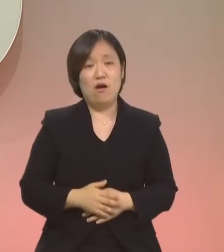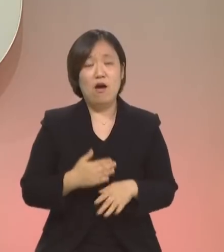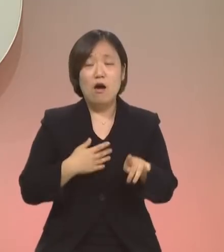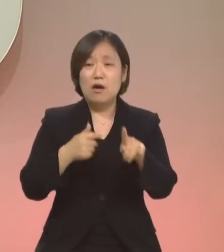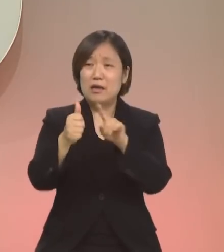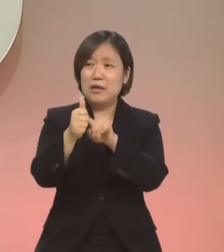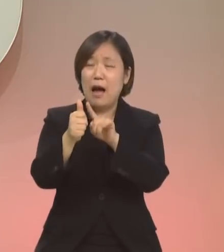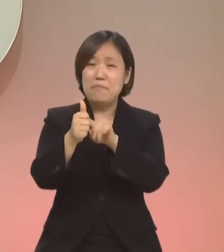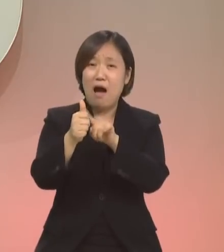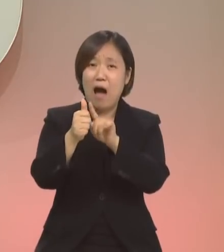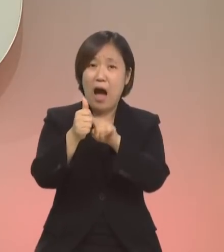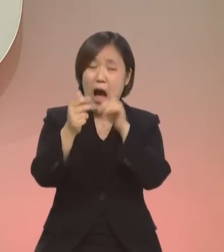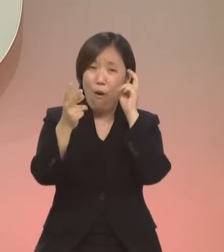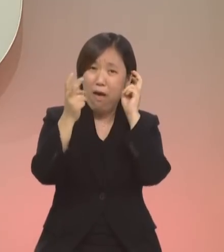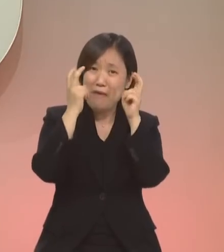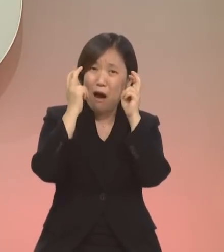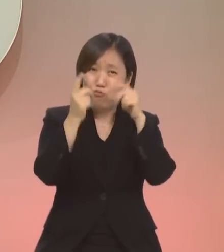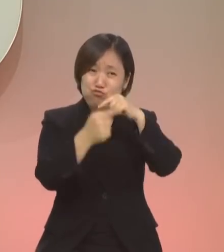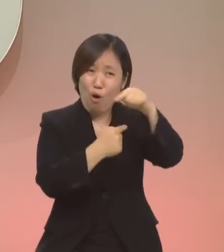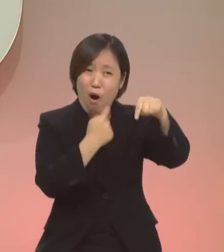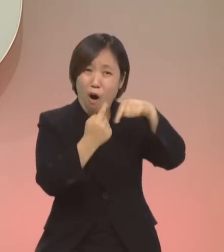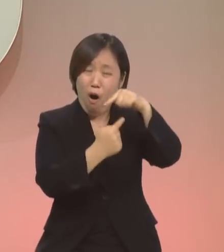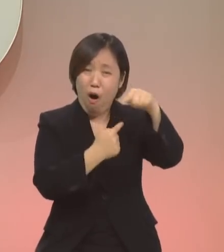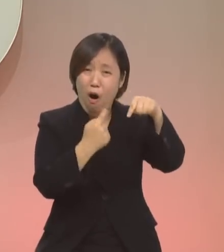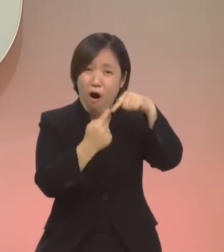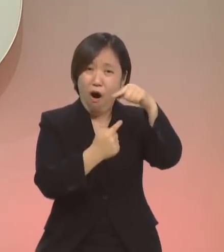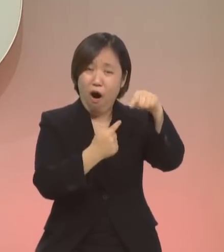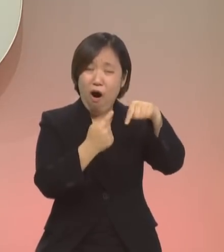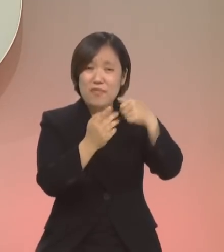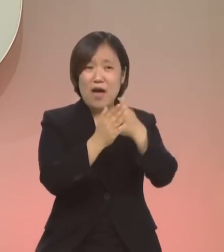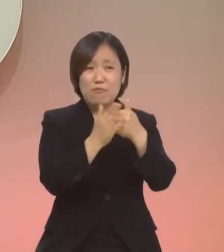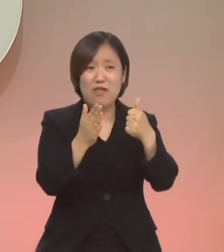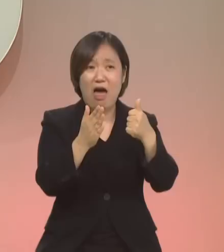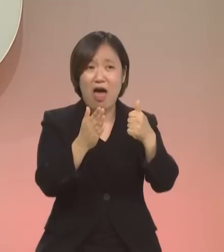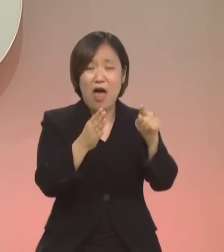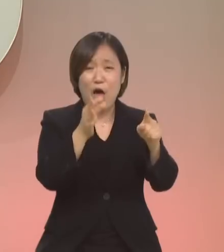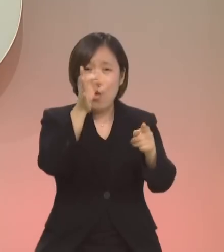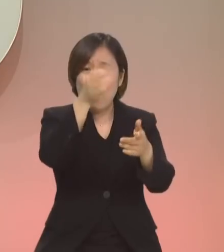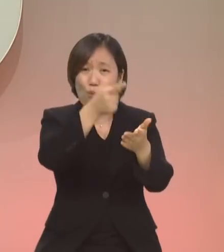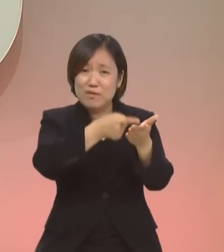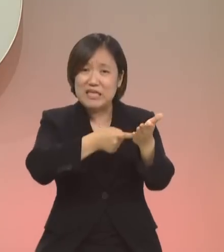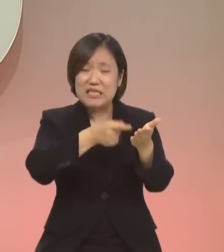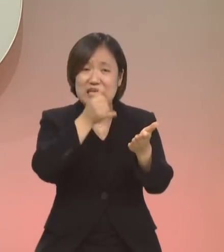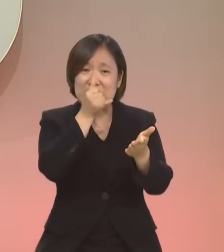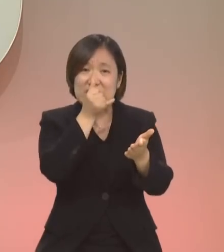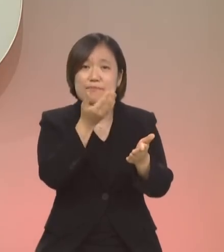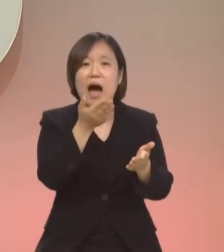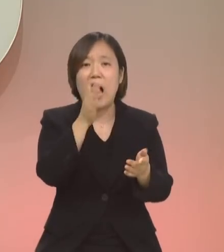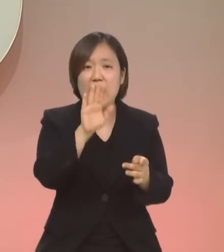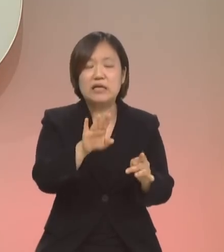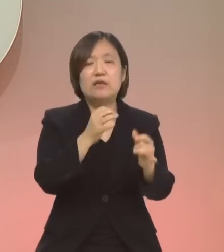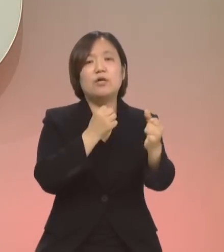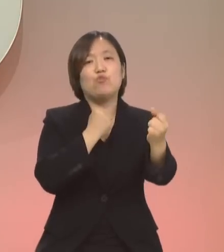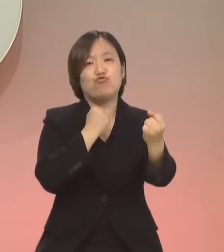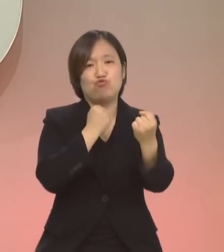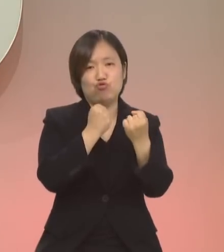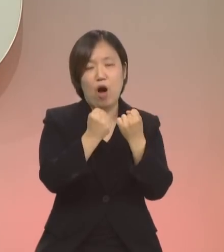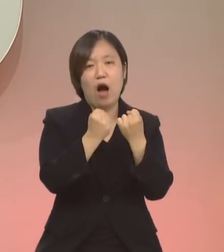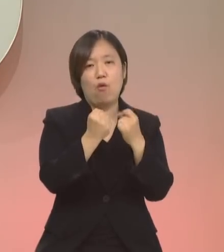한다면 하기 때문에 사업하면서 좀 빚이 많지만 빚이 있는 그런 상황 속에서도